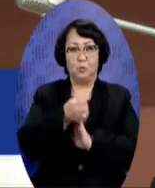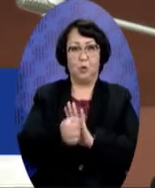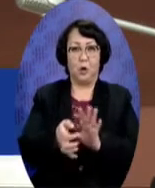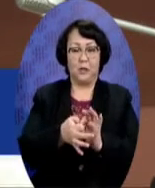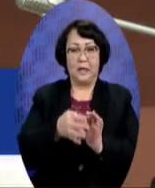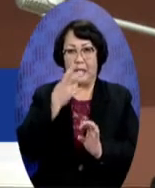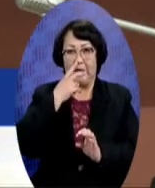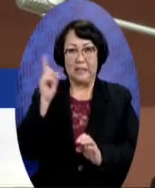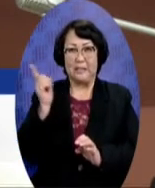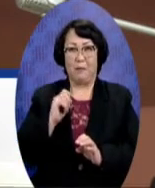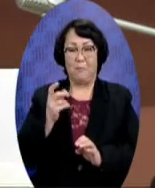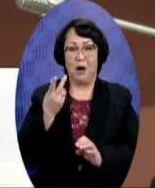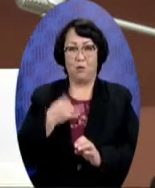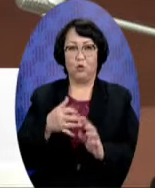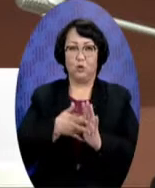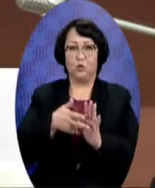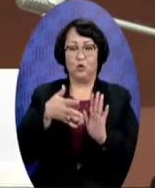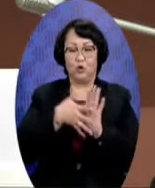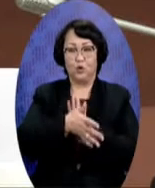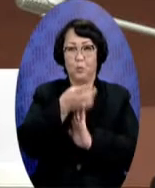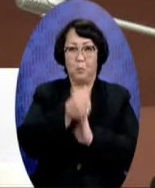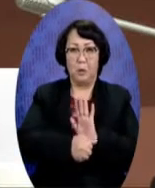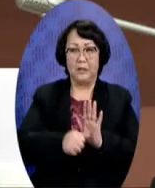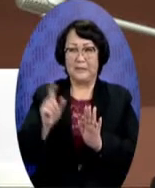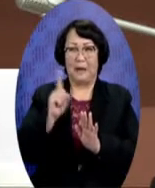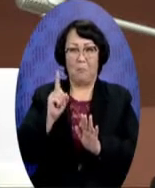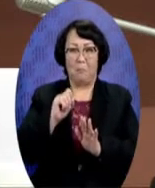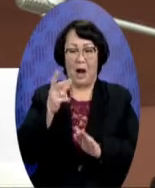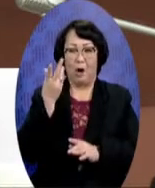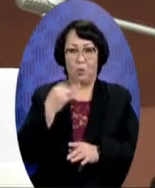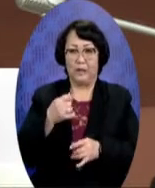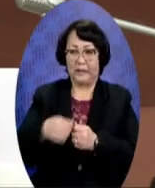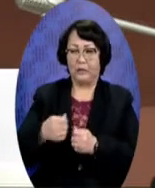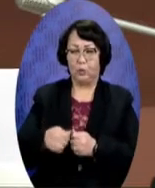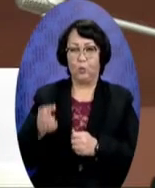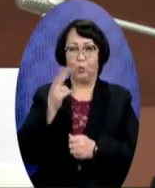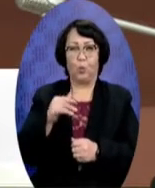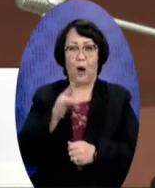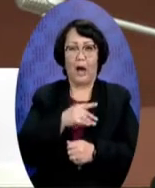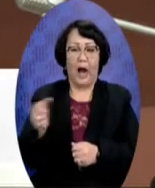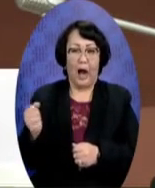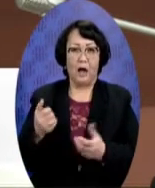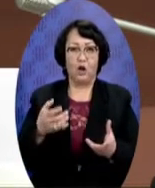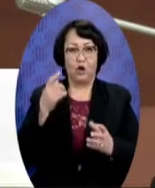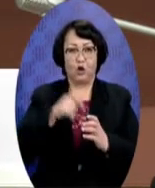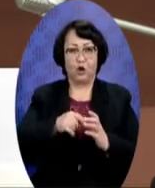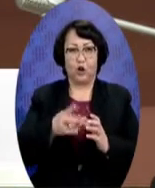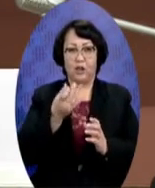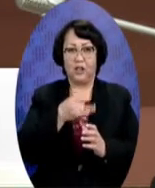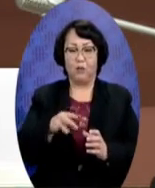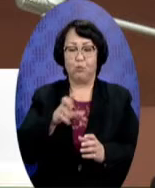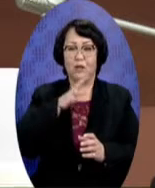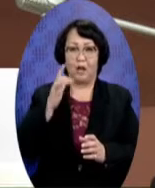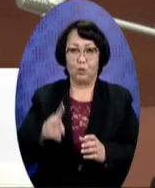төсвийн сахилга батгүй, юу дураараа хийж төсвийн алдагдлыг 10 дотоодын нийтээс 17%